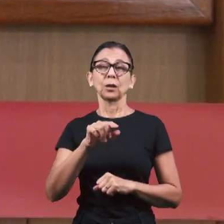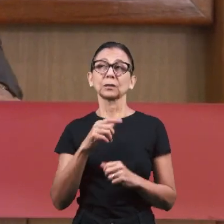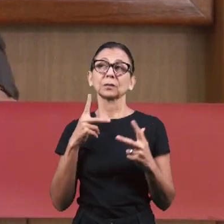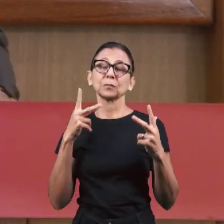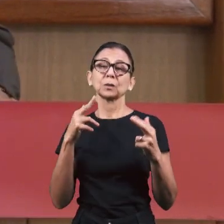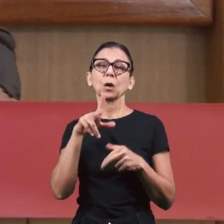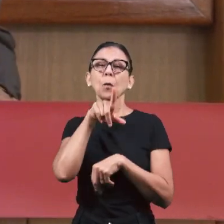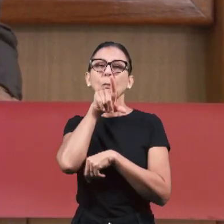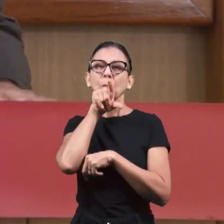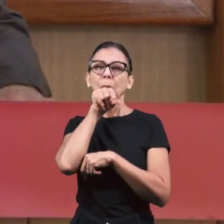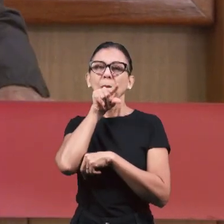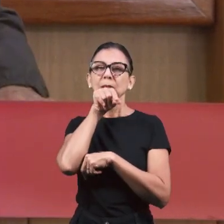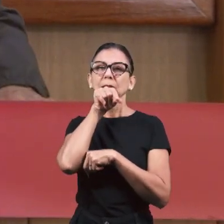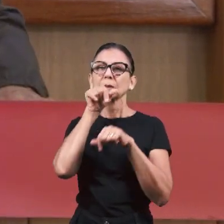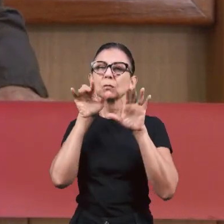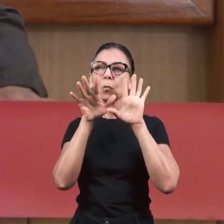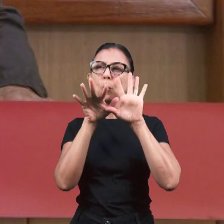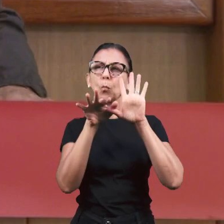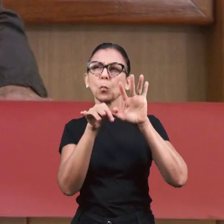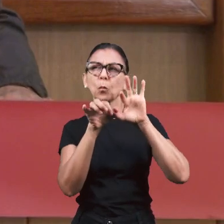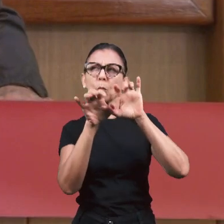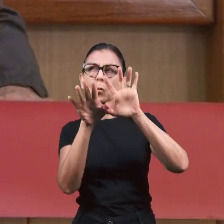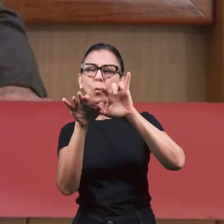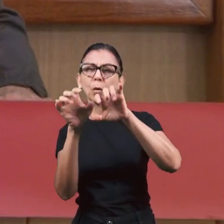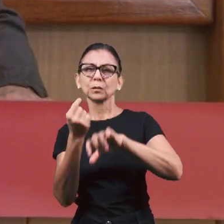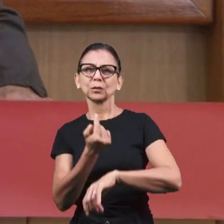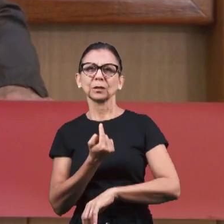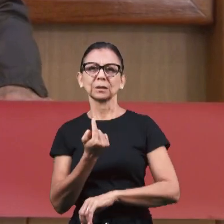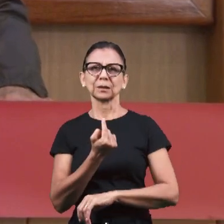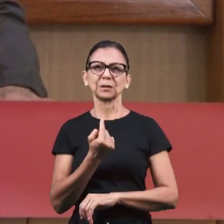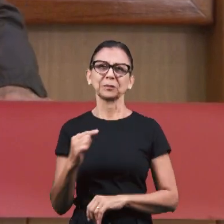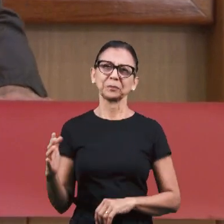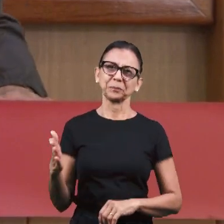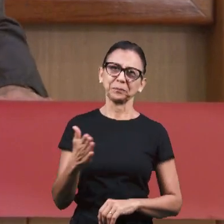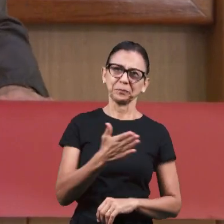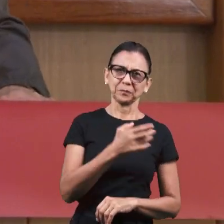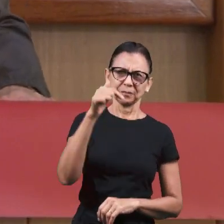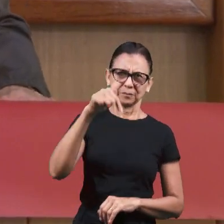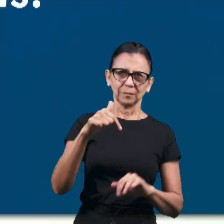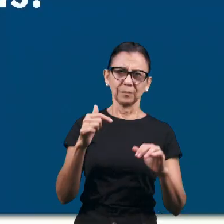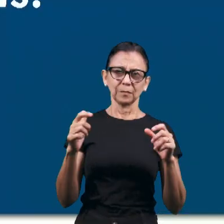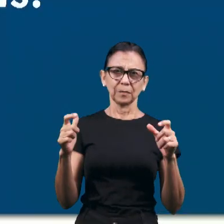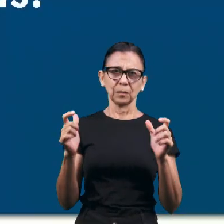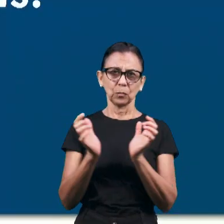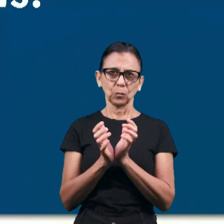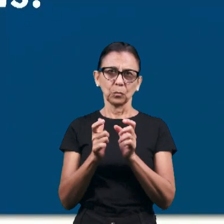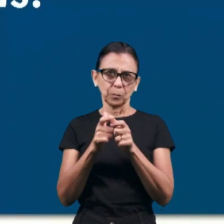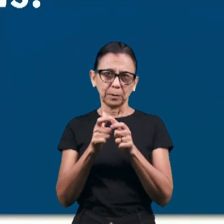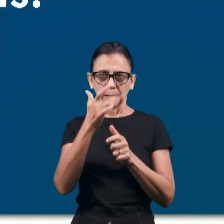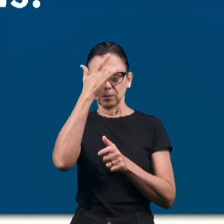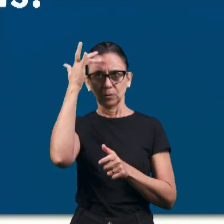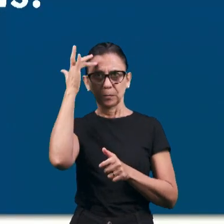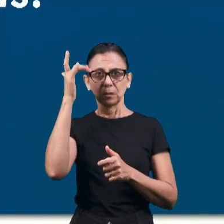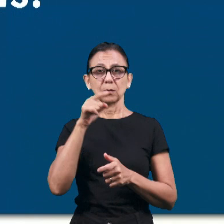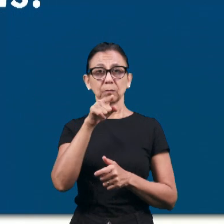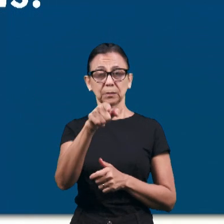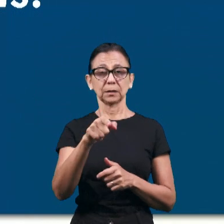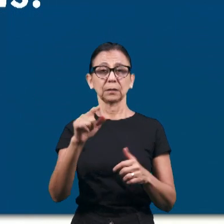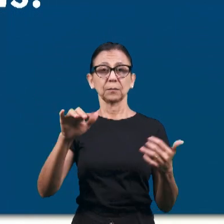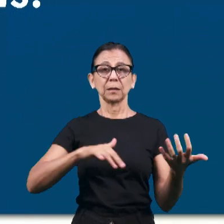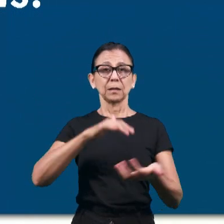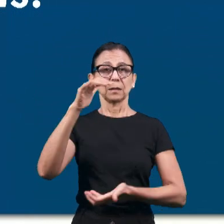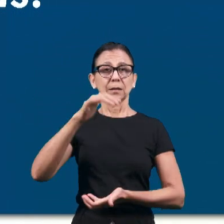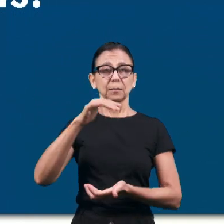là. Mais voyez bien, j'aimerais que ceux qui sont avec nous via satellite